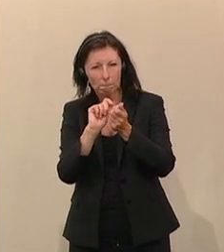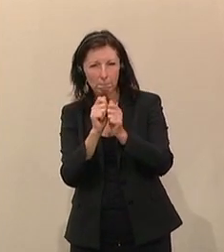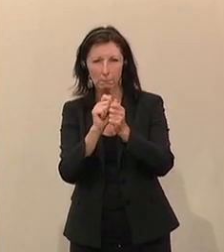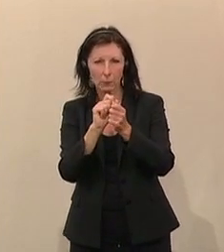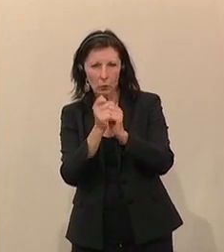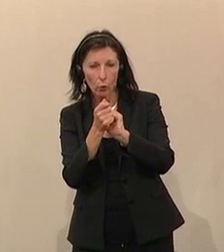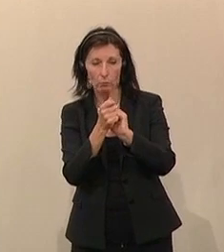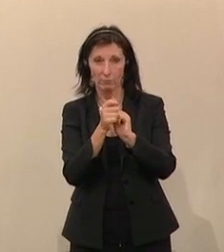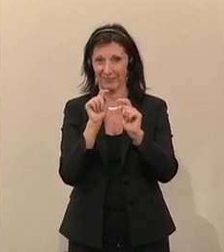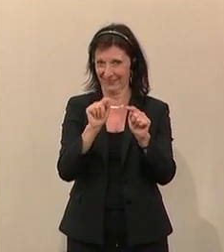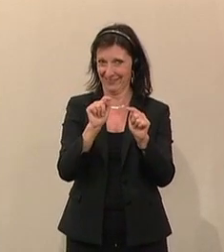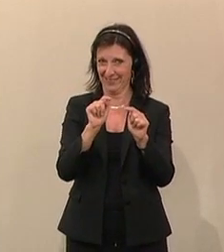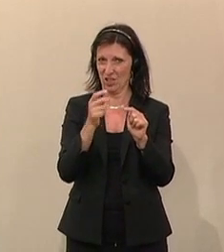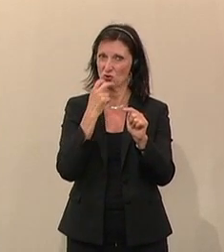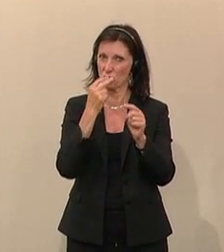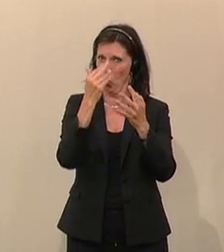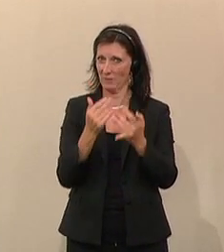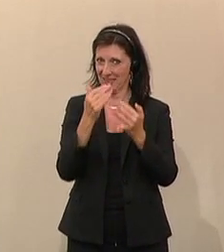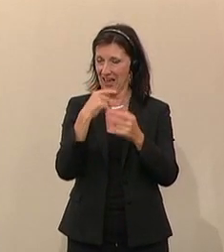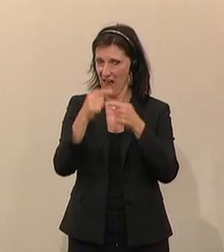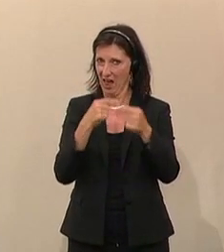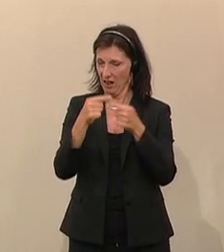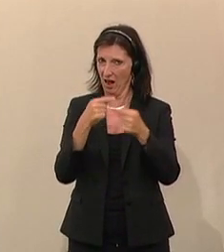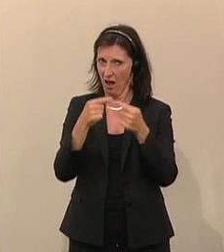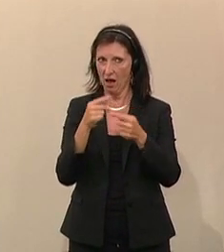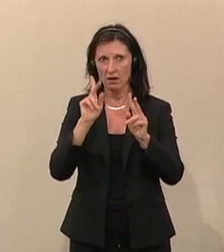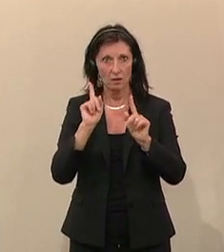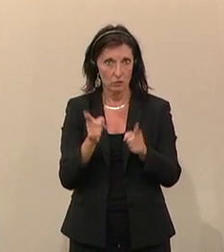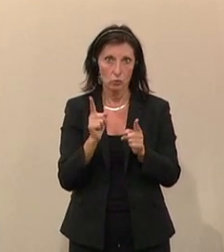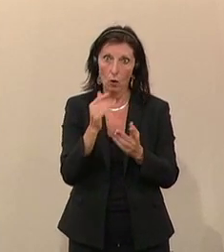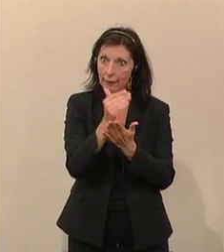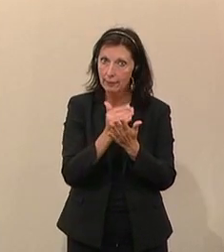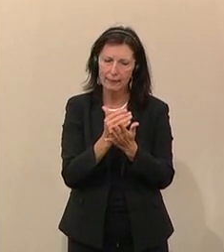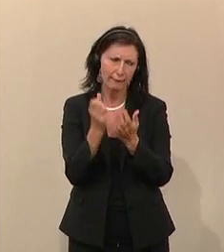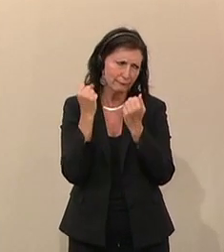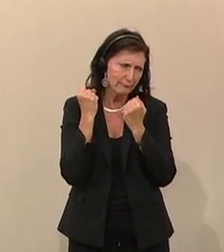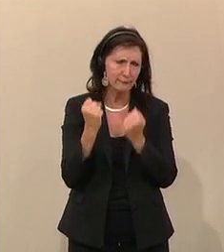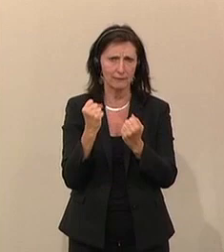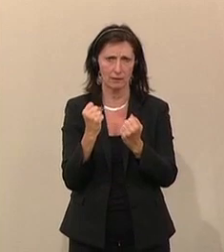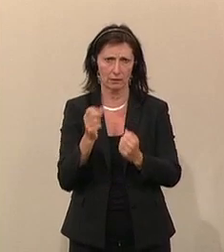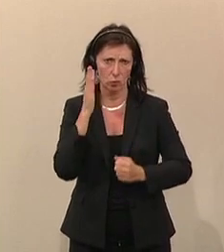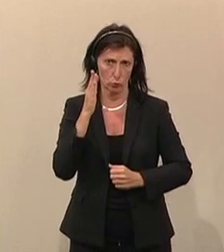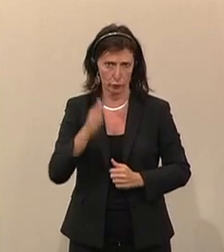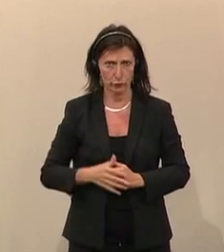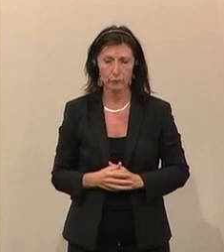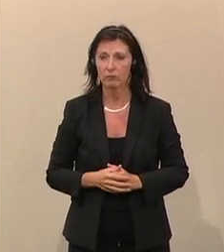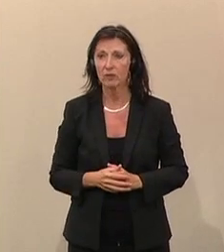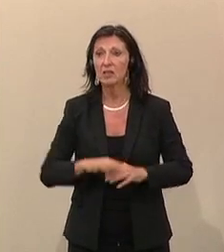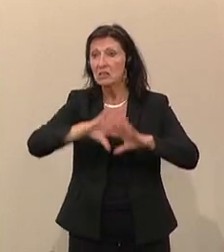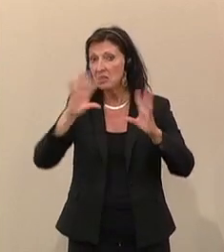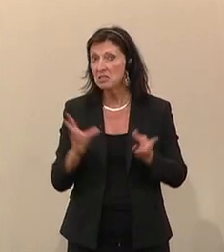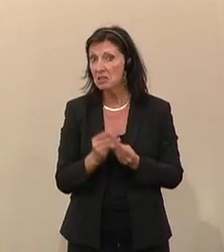das smart meter stromzähler betrifft hier eine absolute datensicherheit gewährleistet ist so warum